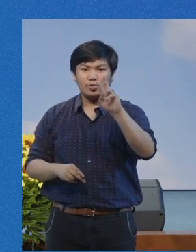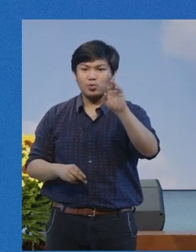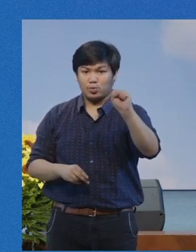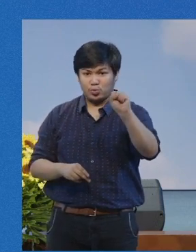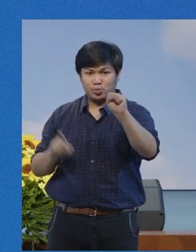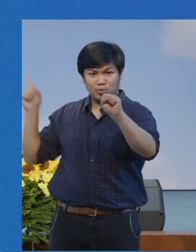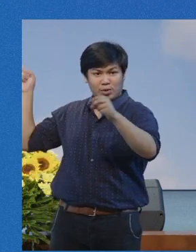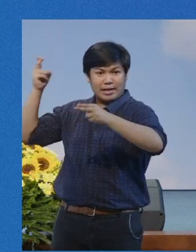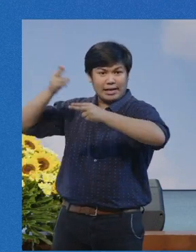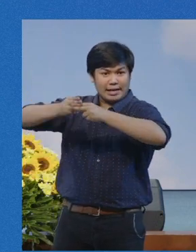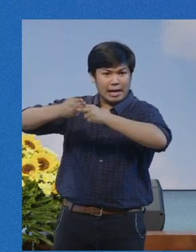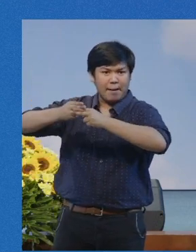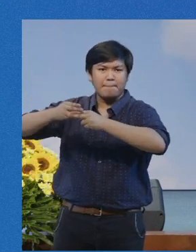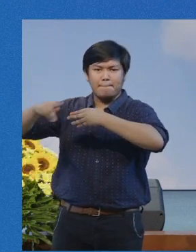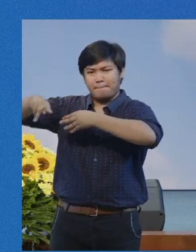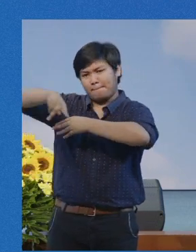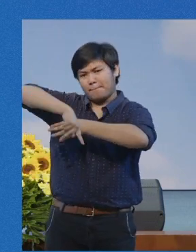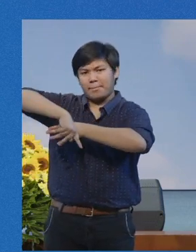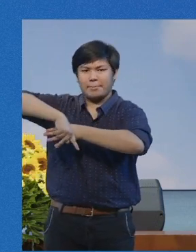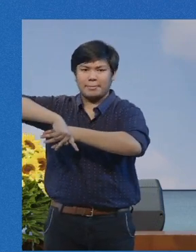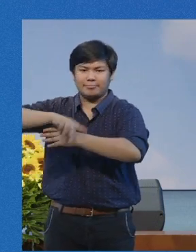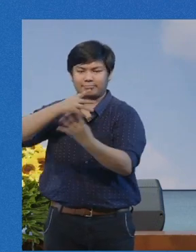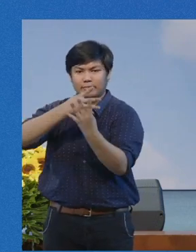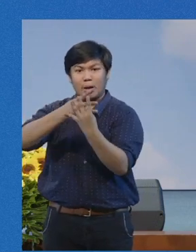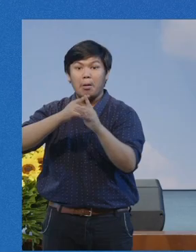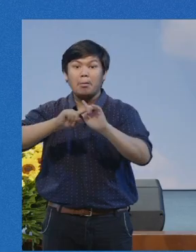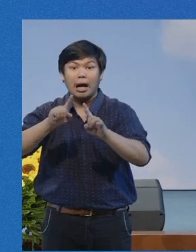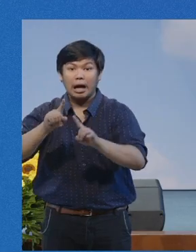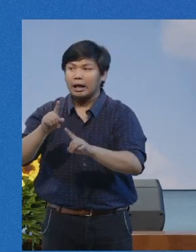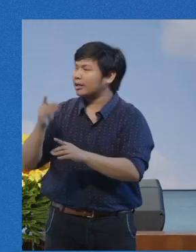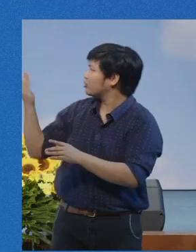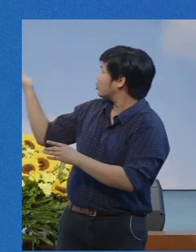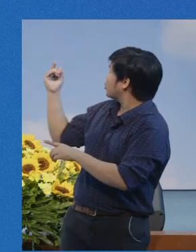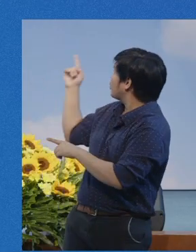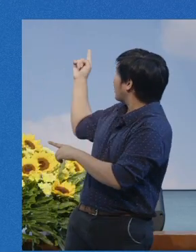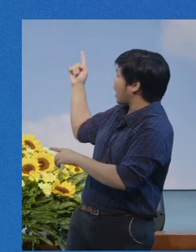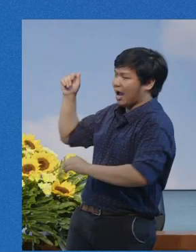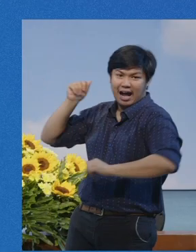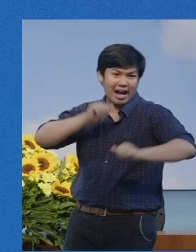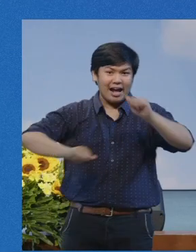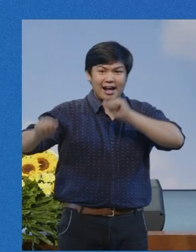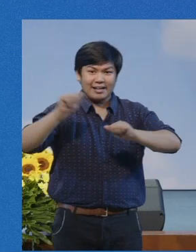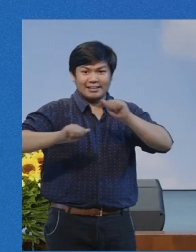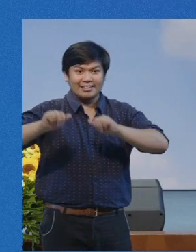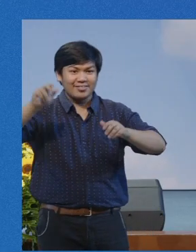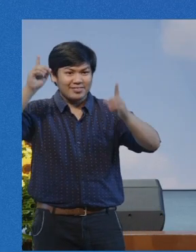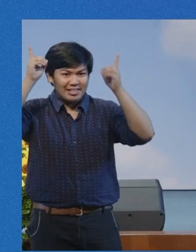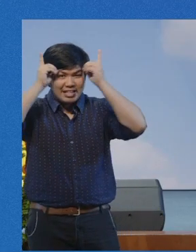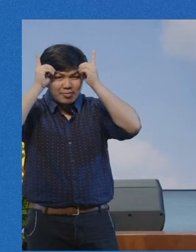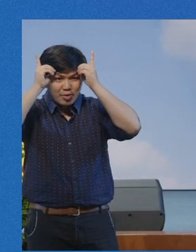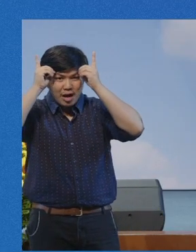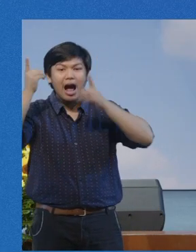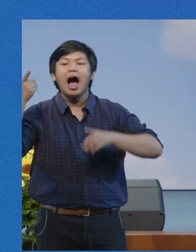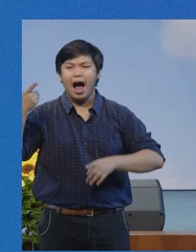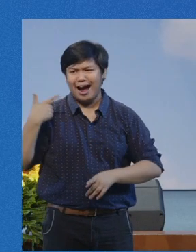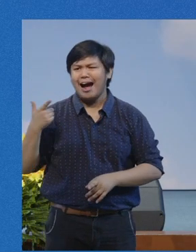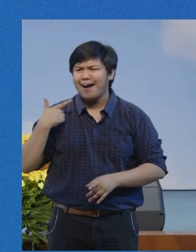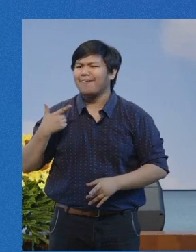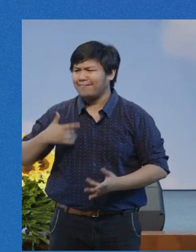yung aktibong demonyo na nakakalaya. No? So yan po ang turo ng Biblia tungkol sa